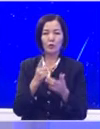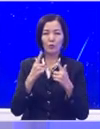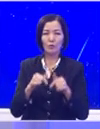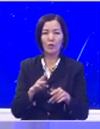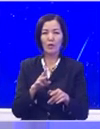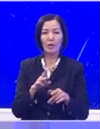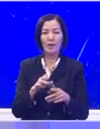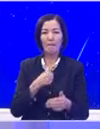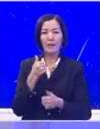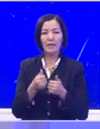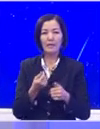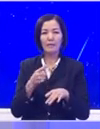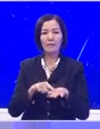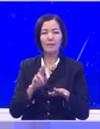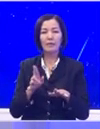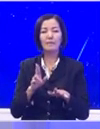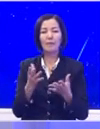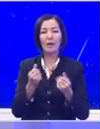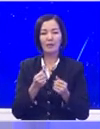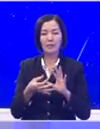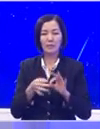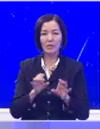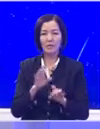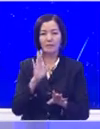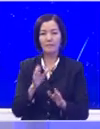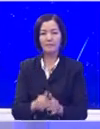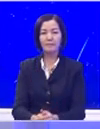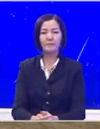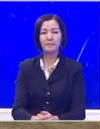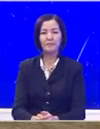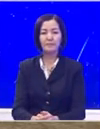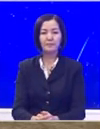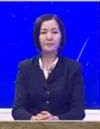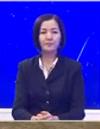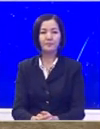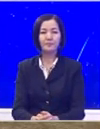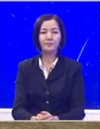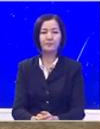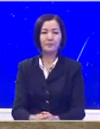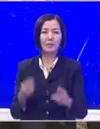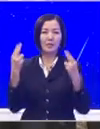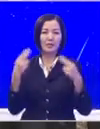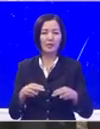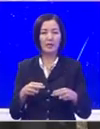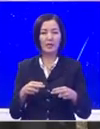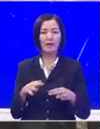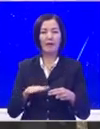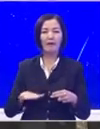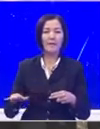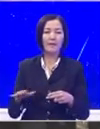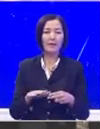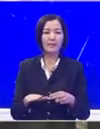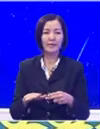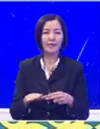маусым ашар бәйгенің бас жүлдесі кімге бұйырды? Тілшіміз толықтырады. Шекара аймақта да аты жаман індеттің